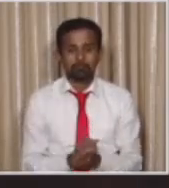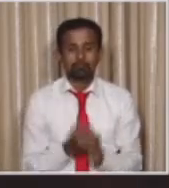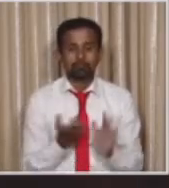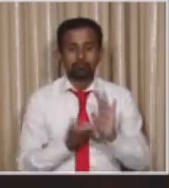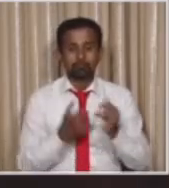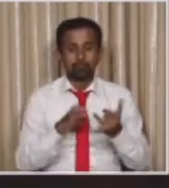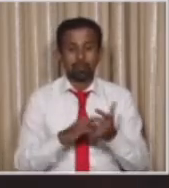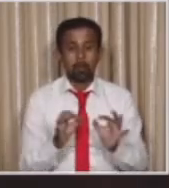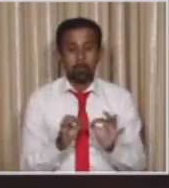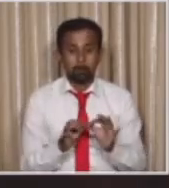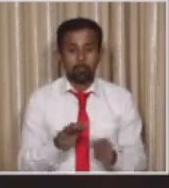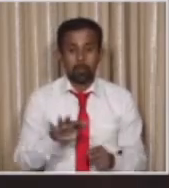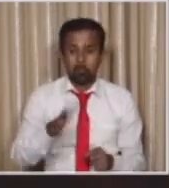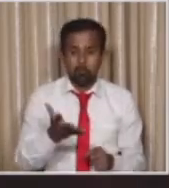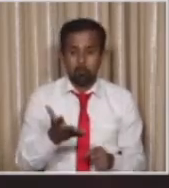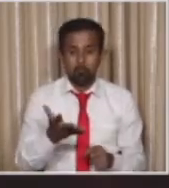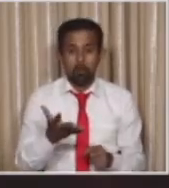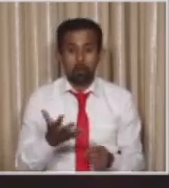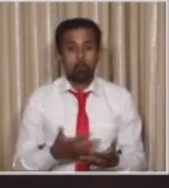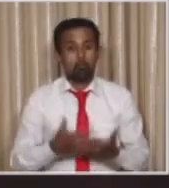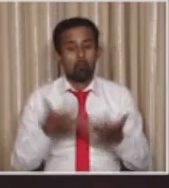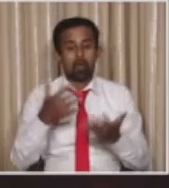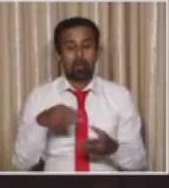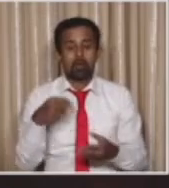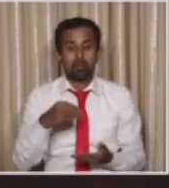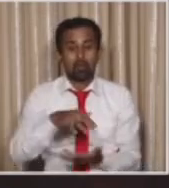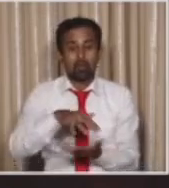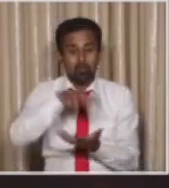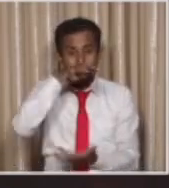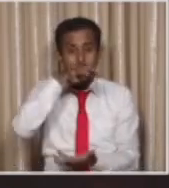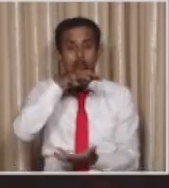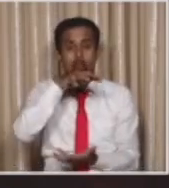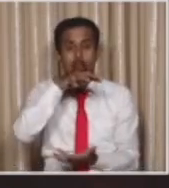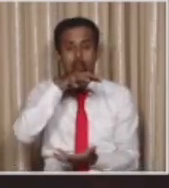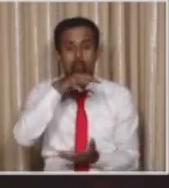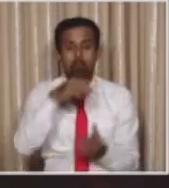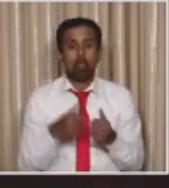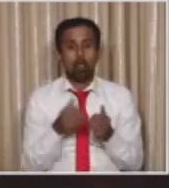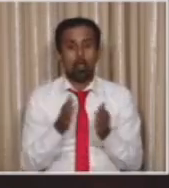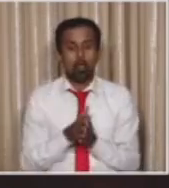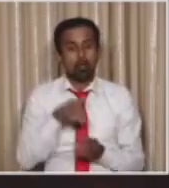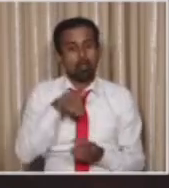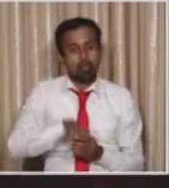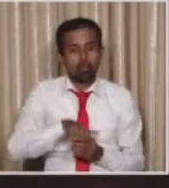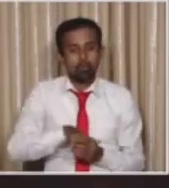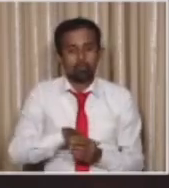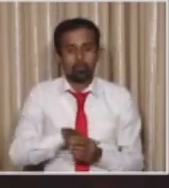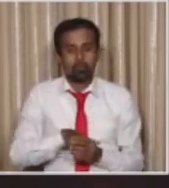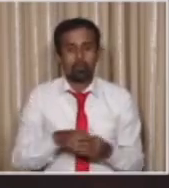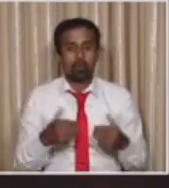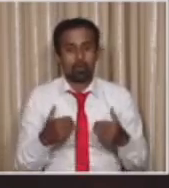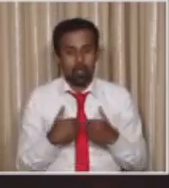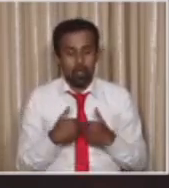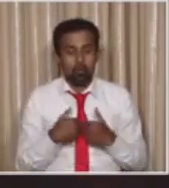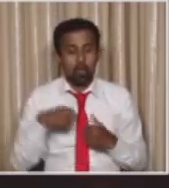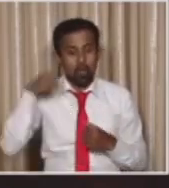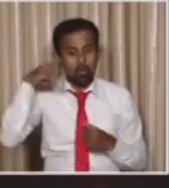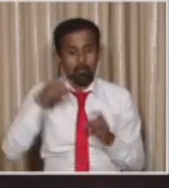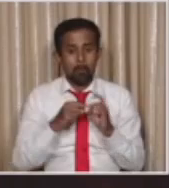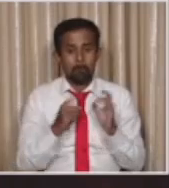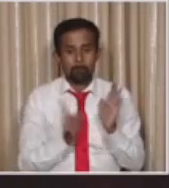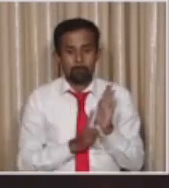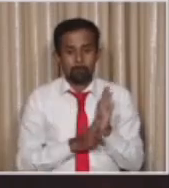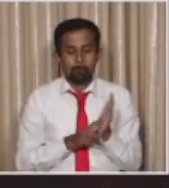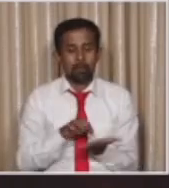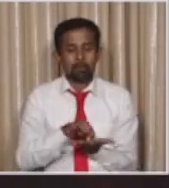රුපියල් බිලියන 500ක විදලා මහ දෙවන්ත ණය මුදලක හිර වෙලා. මේ සියල්ල ඇතුලේ තමයි අපි තීන්දුව කිරීම